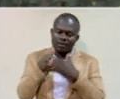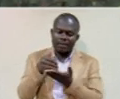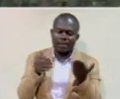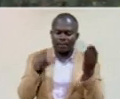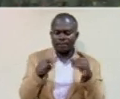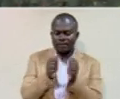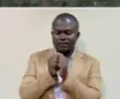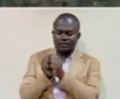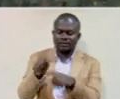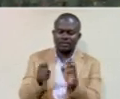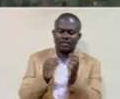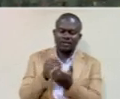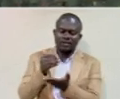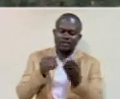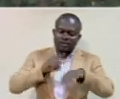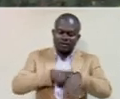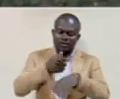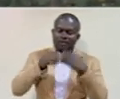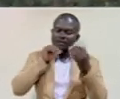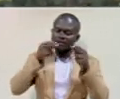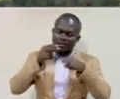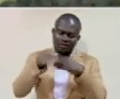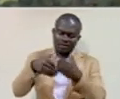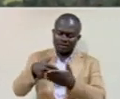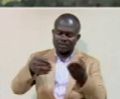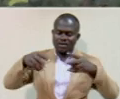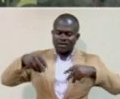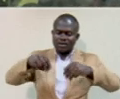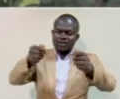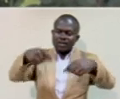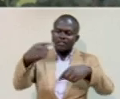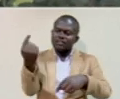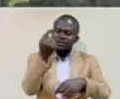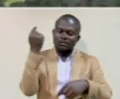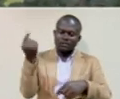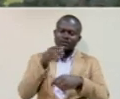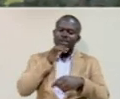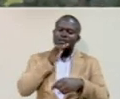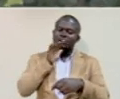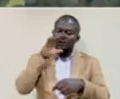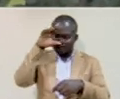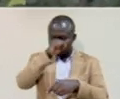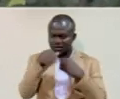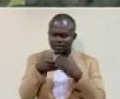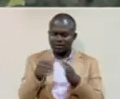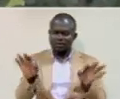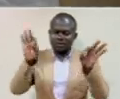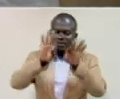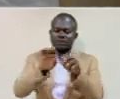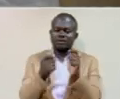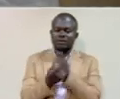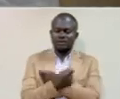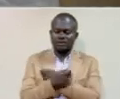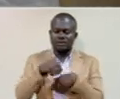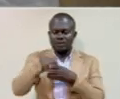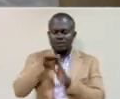bizanye. Ariko ku isezo nta byako byabaye ifumbire yaje yonyine dutegereza ibigori turayubura ubivanga ko duhindura igihe muri